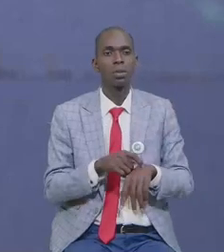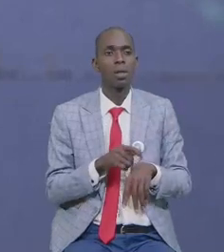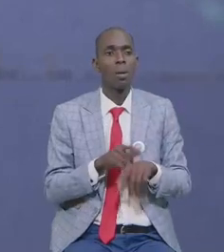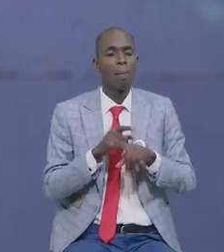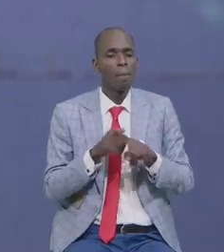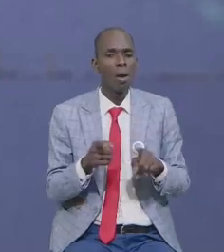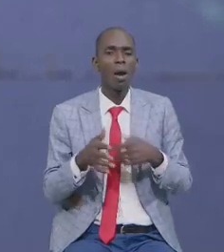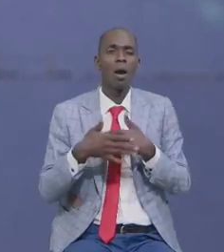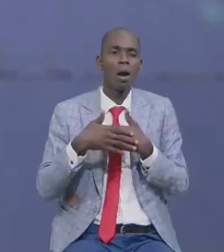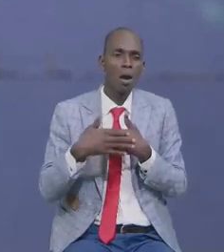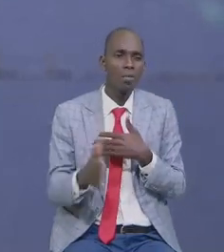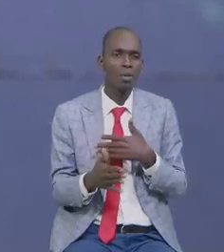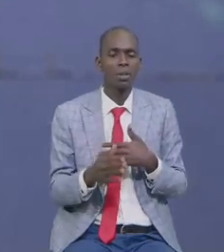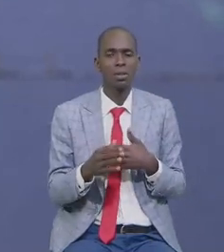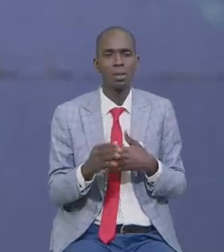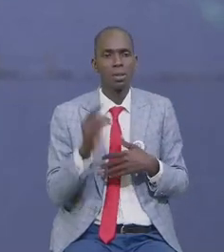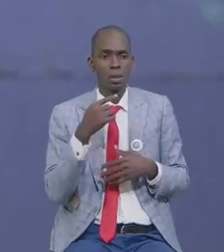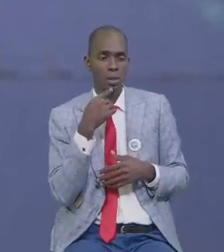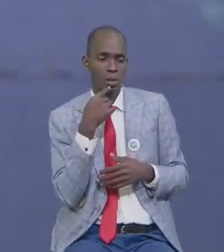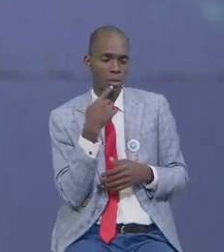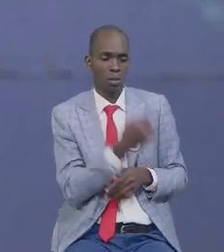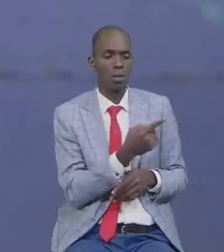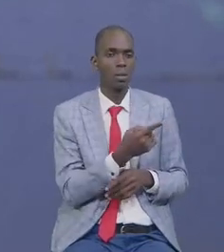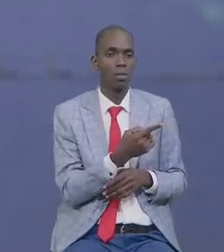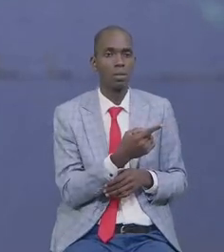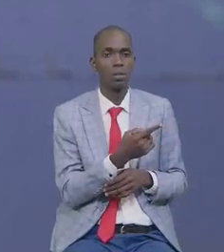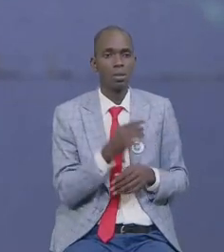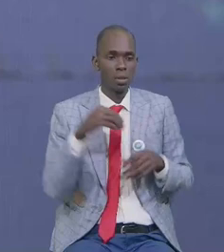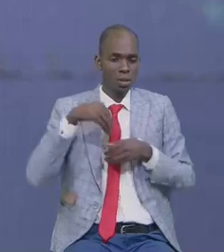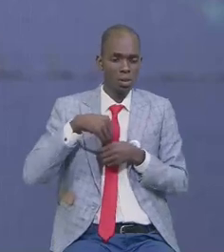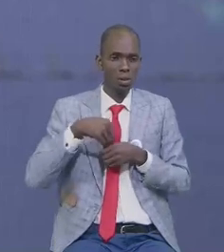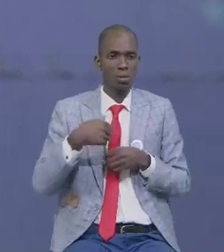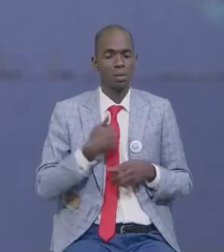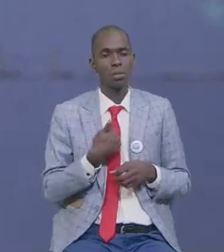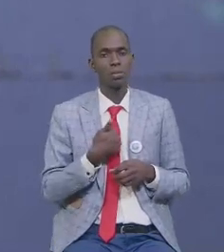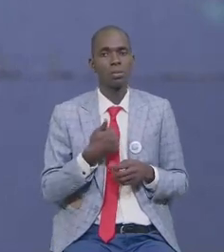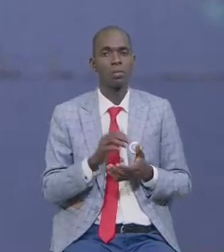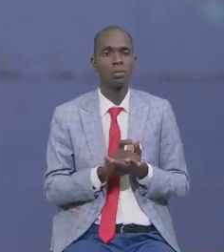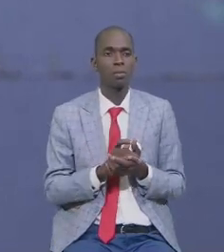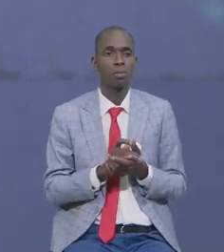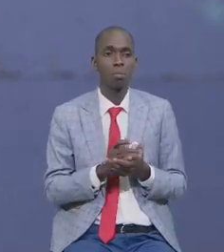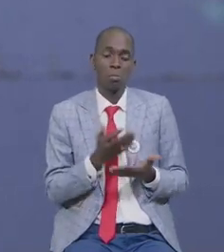Mais ensuite, il dit en lui-même, quoique je ne craigne point Dieu,